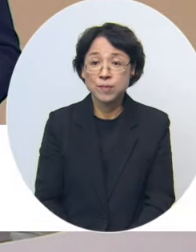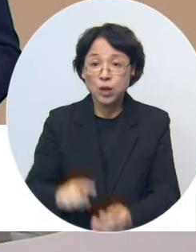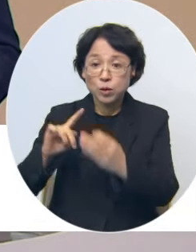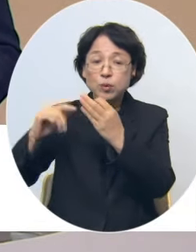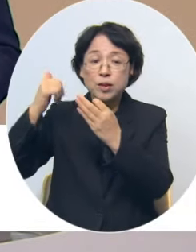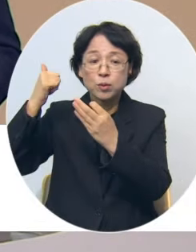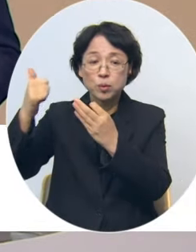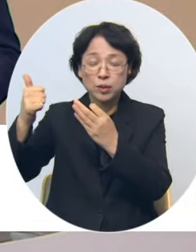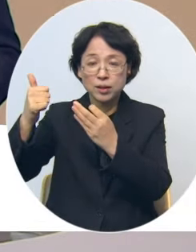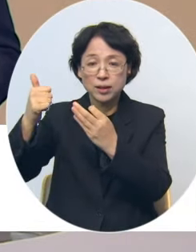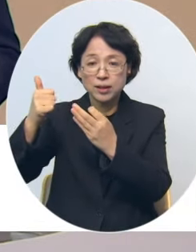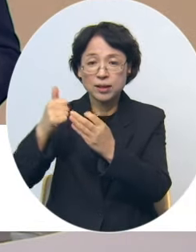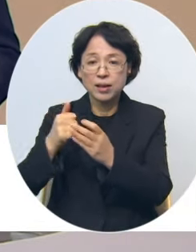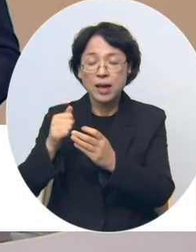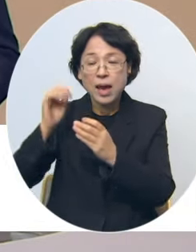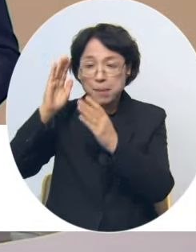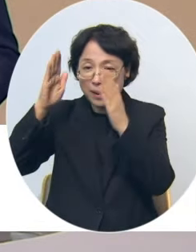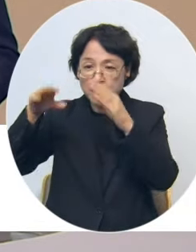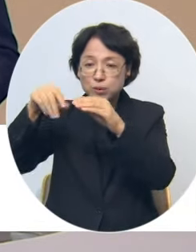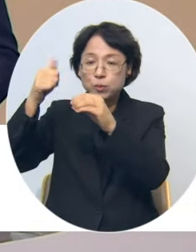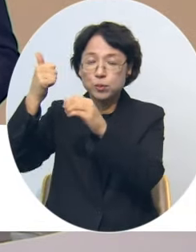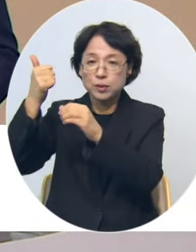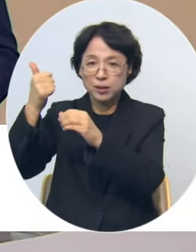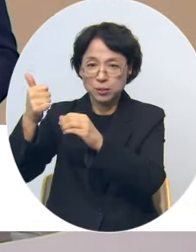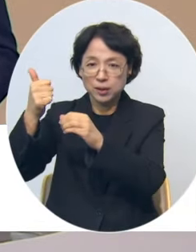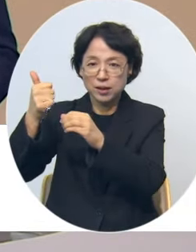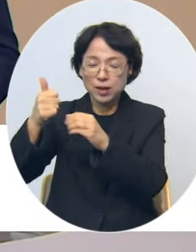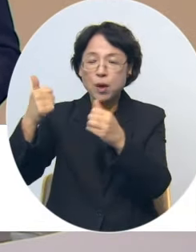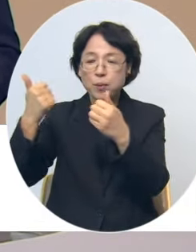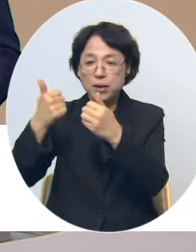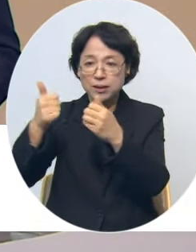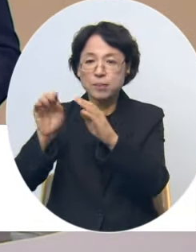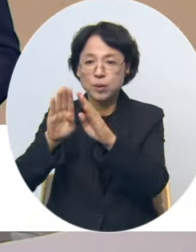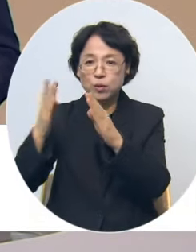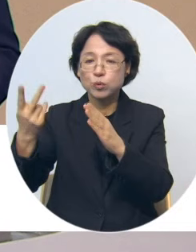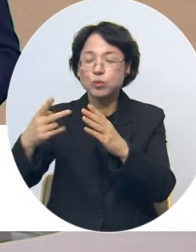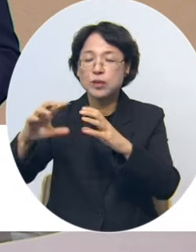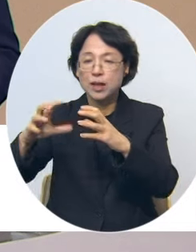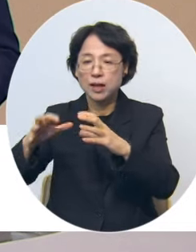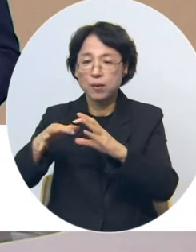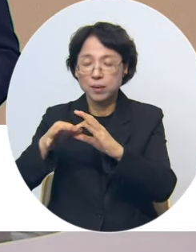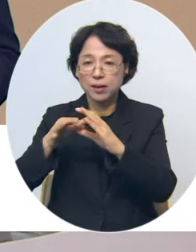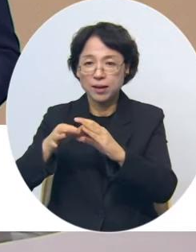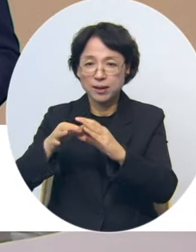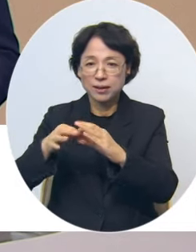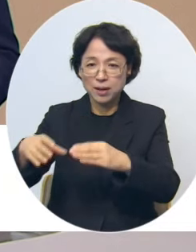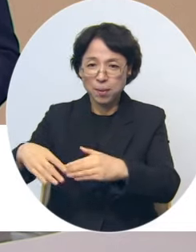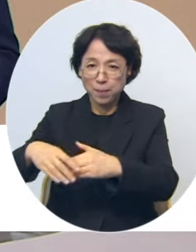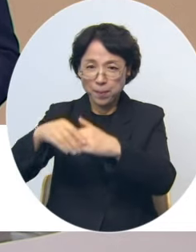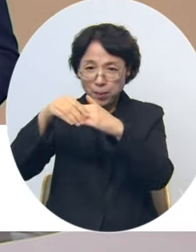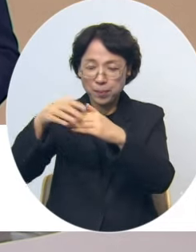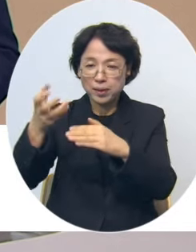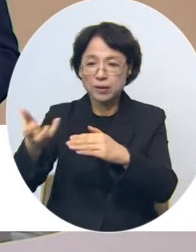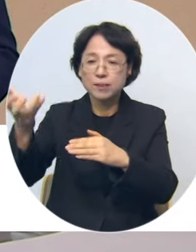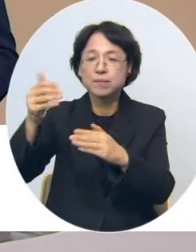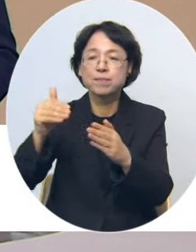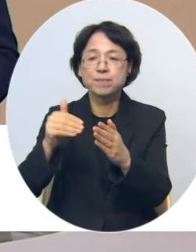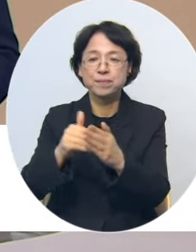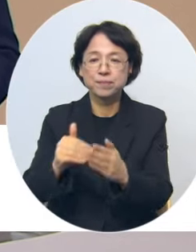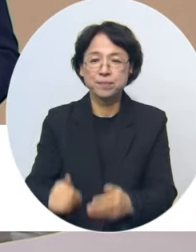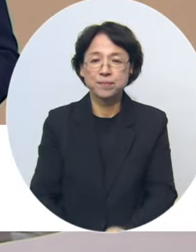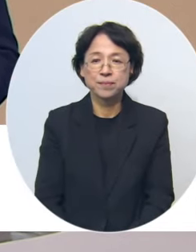윤석열 대통령이 안와르 말레이시아 총리와 정상회담을 열고 두 나라 관계를 전략적 동반자 관계로